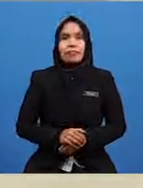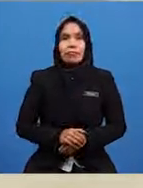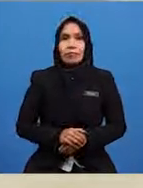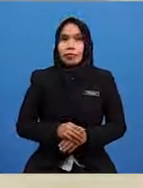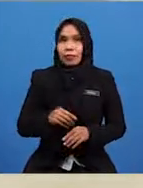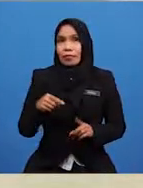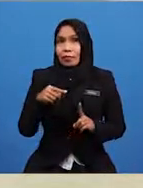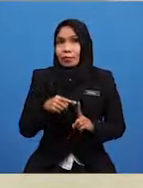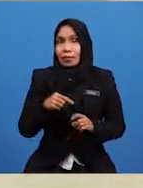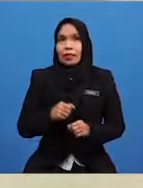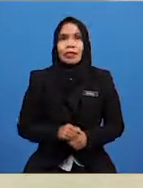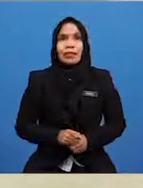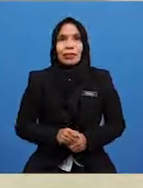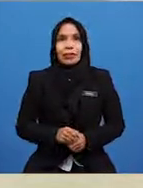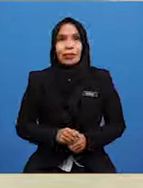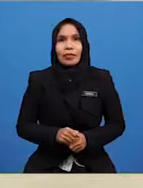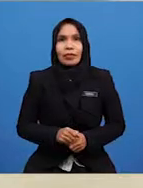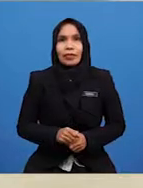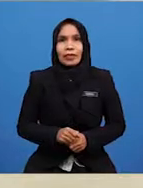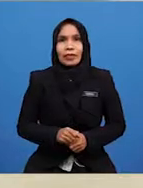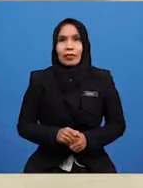Timur Sumatera dan Patani.